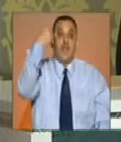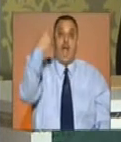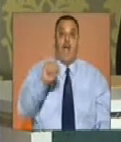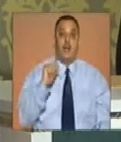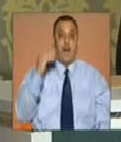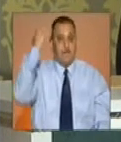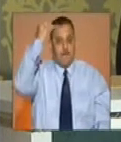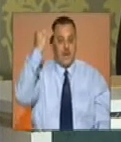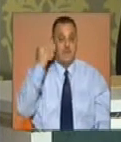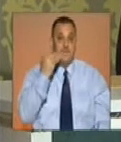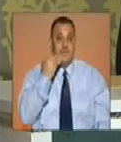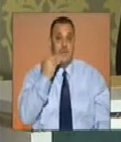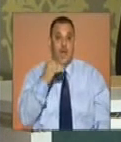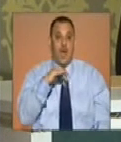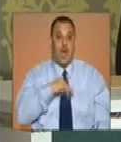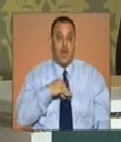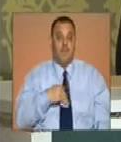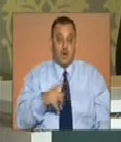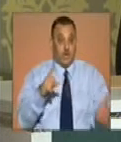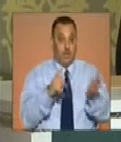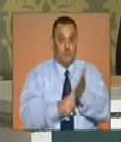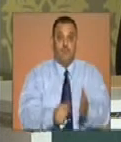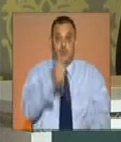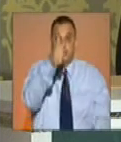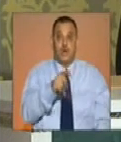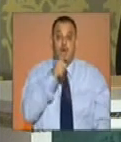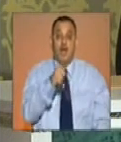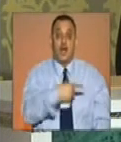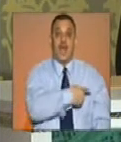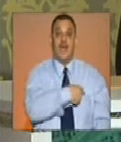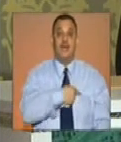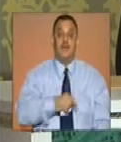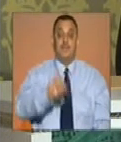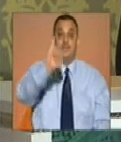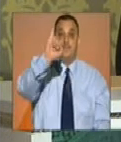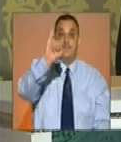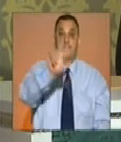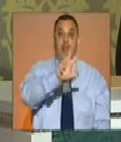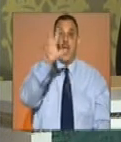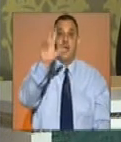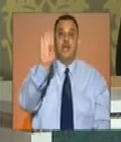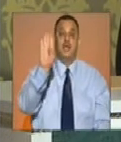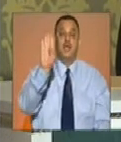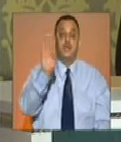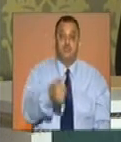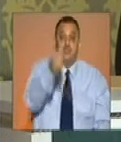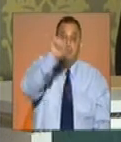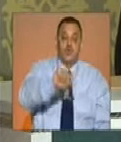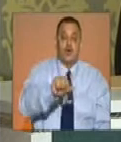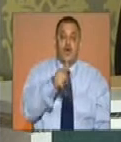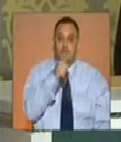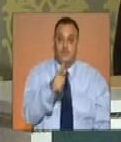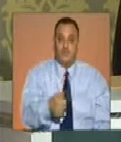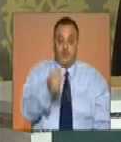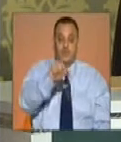أو مكروه، فحاب أتأكد منها أنه هذا الاسم أنه حرام أو مكروه علشان ما بدنا أنه حد يحط حرم.